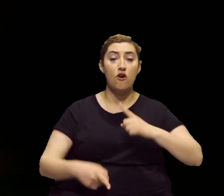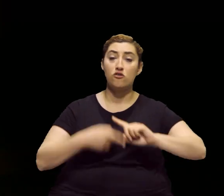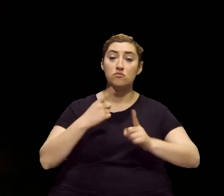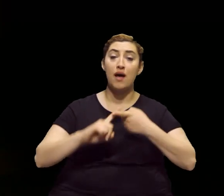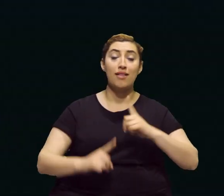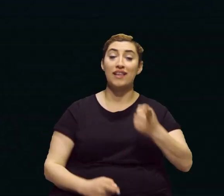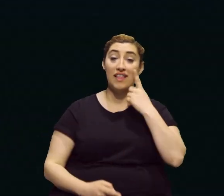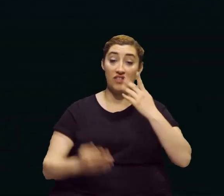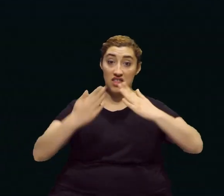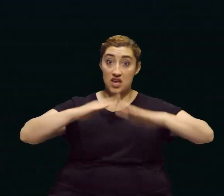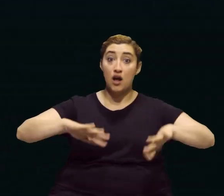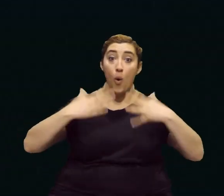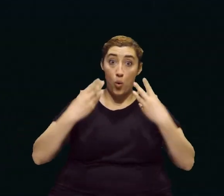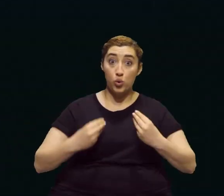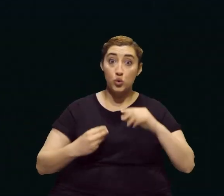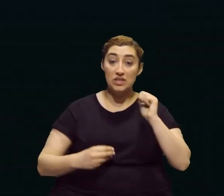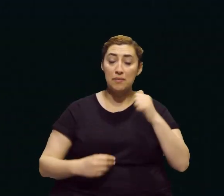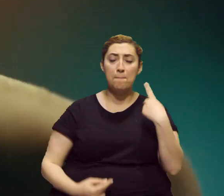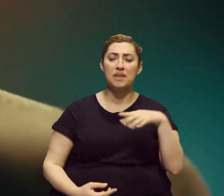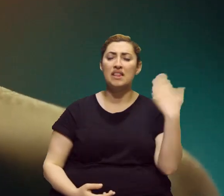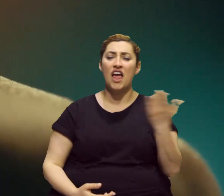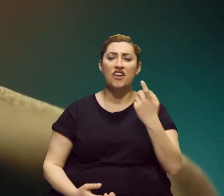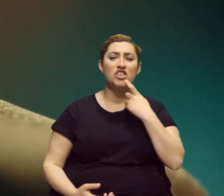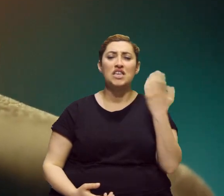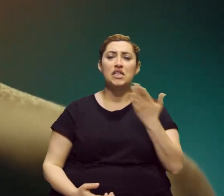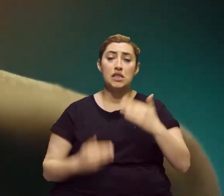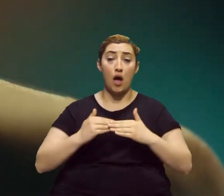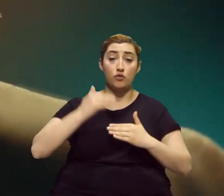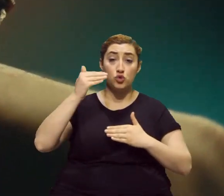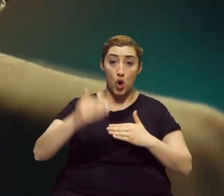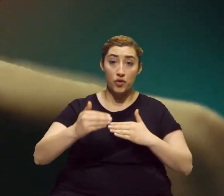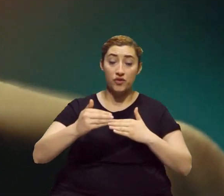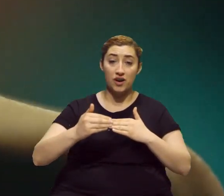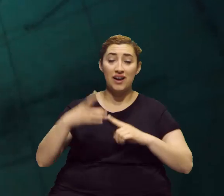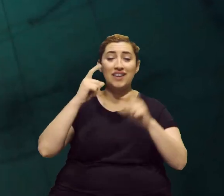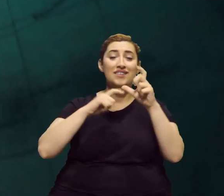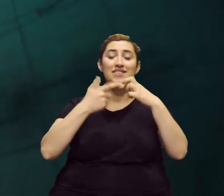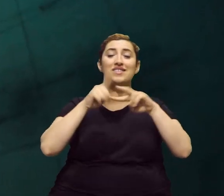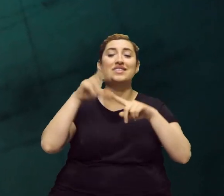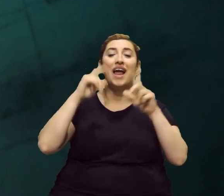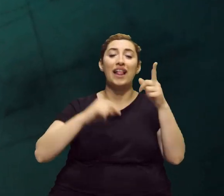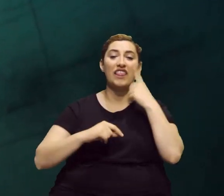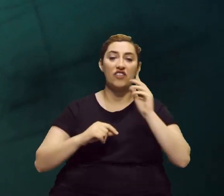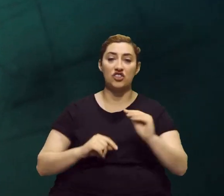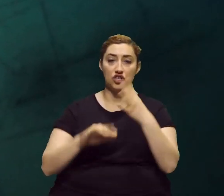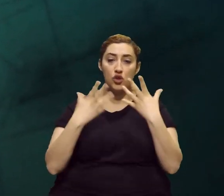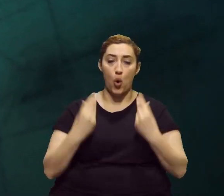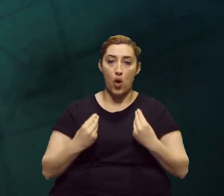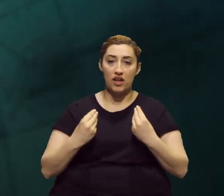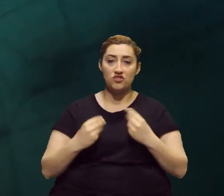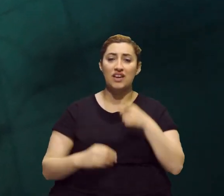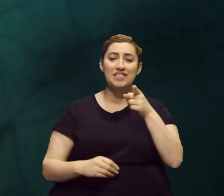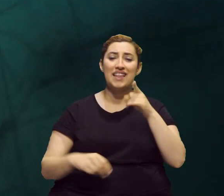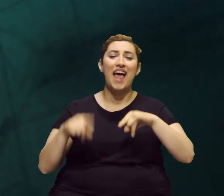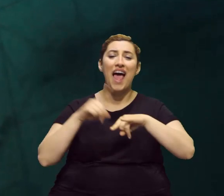Osmanlı Devleti yıkılırken binlerce yılın sonunda İsrail Devleti doğacak.